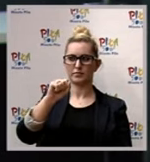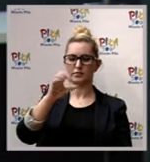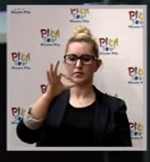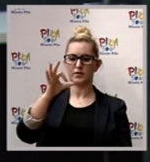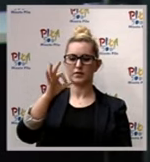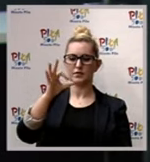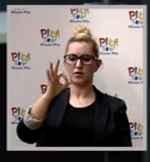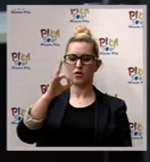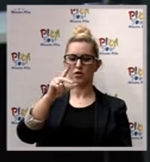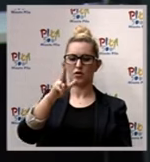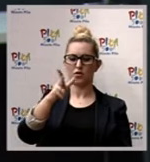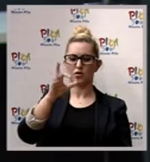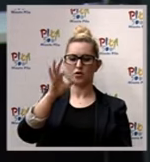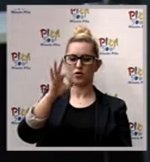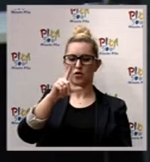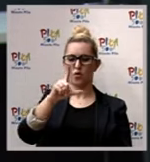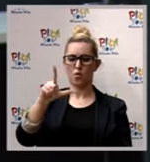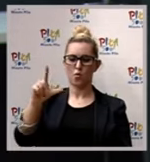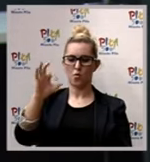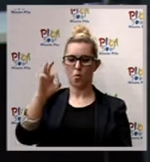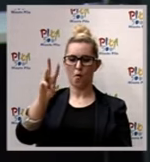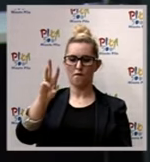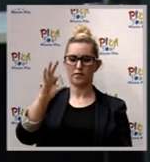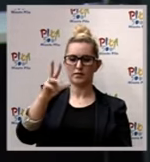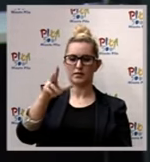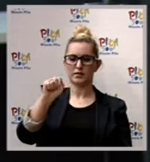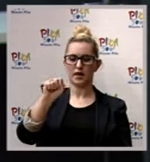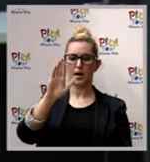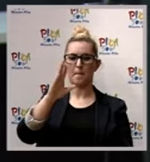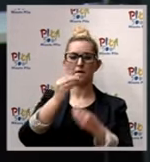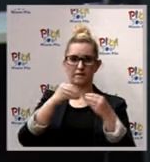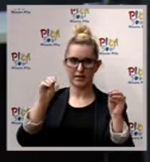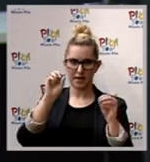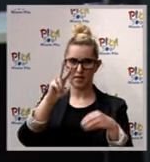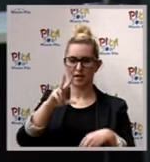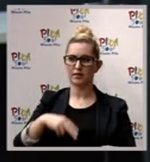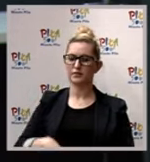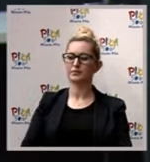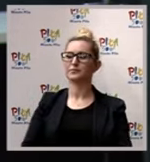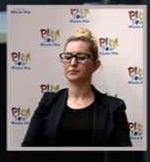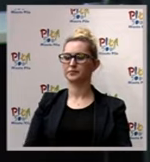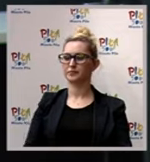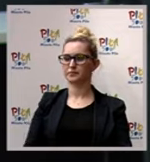Katarzyna Monika Sokołowska uzyskała więcej głosów za wyborem niż przeciw wyborowi i została wybrana na